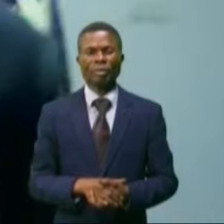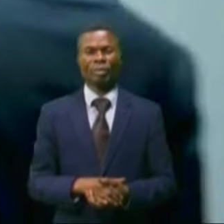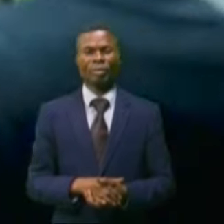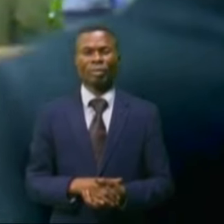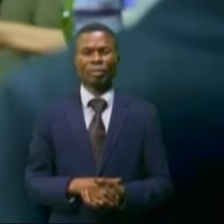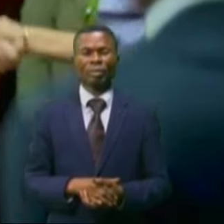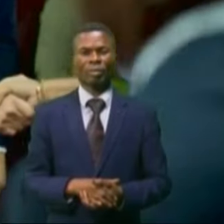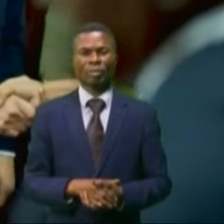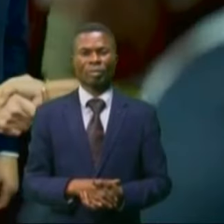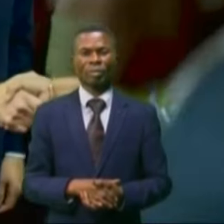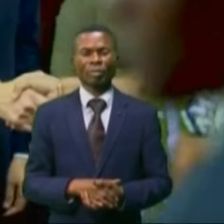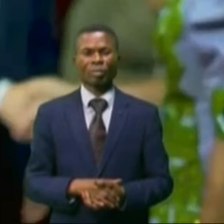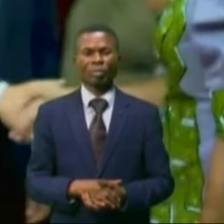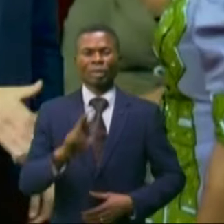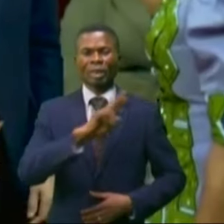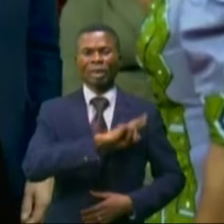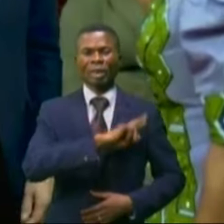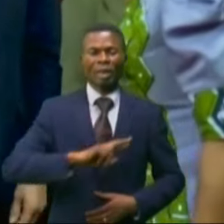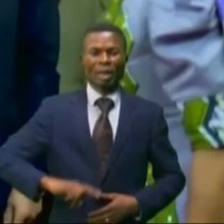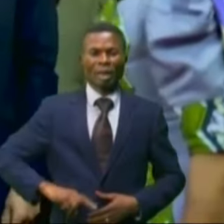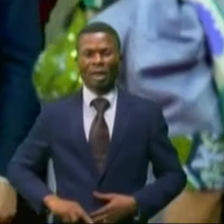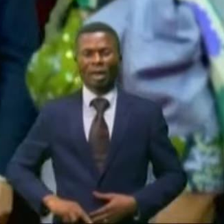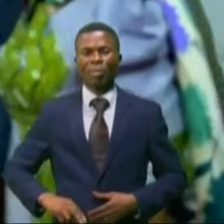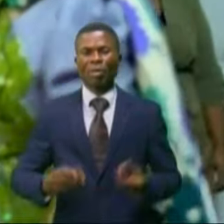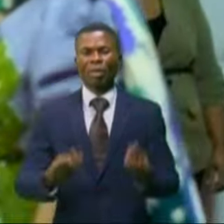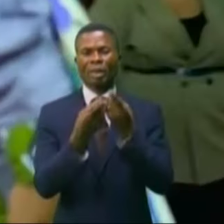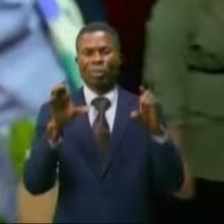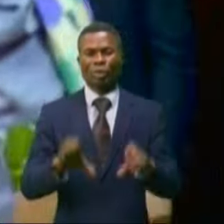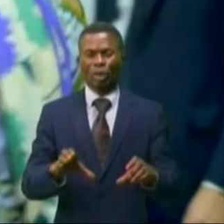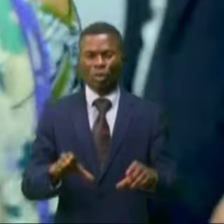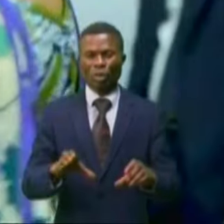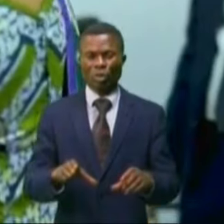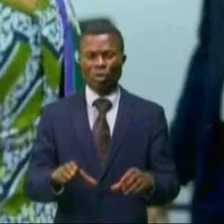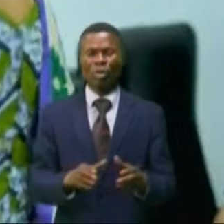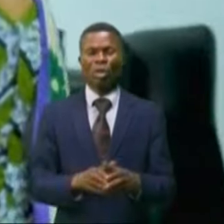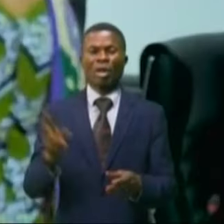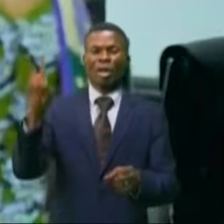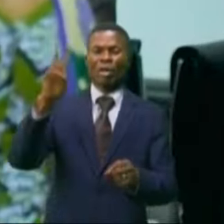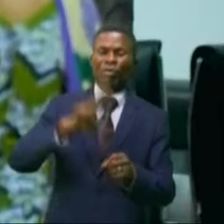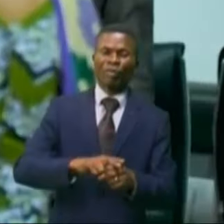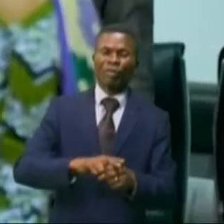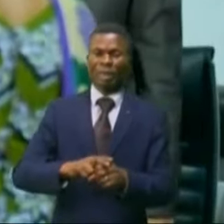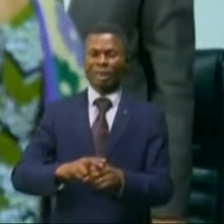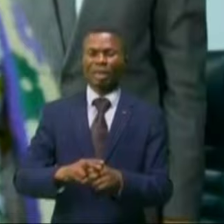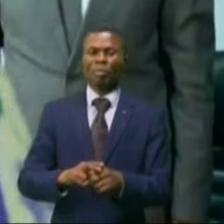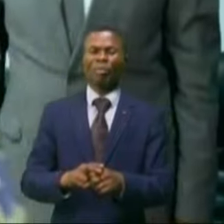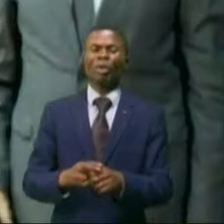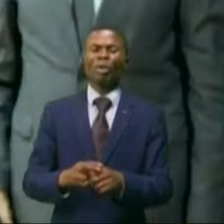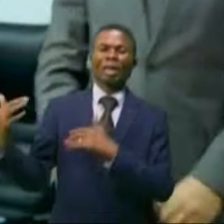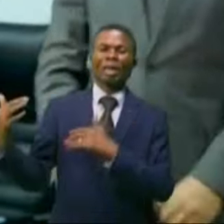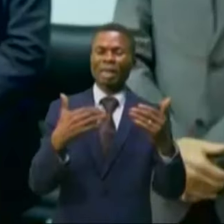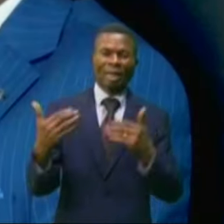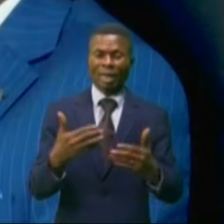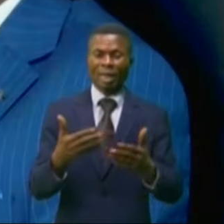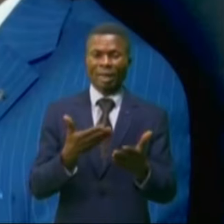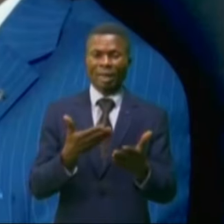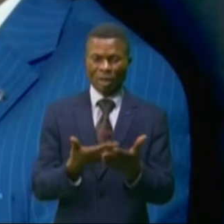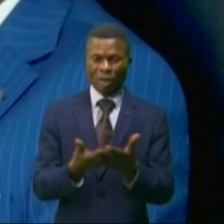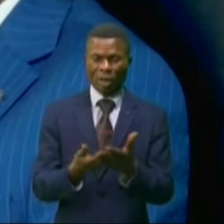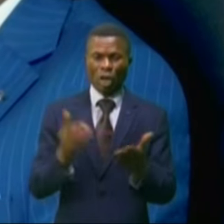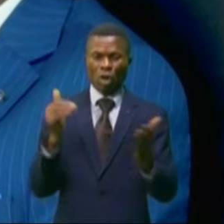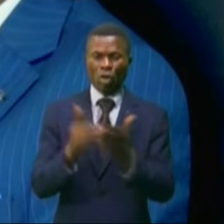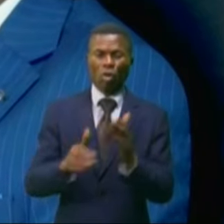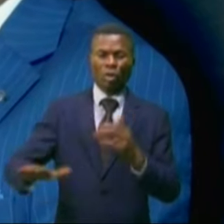La cause de la République démocratique du Congo, victime de l'agression rwandaise, défendue au-delà des frontières nationales. Le groupe